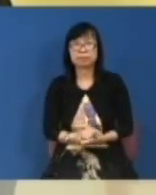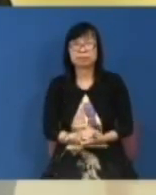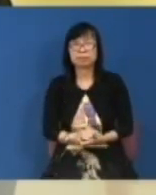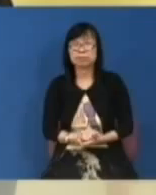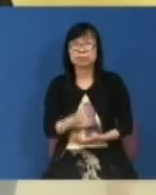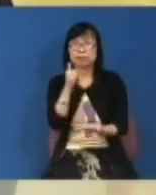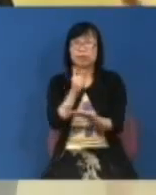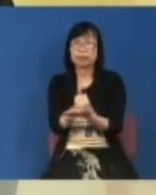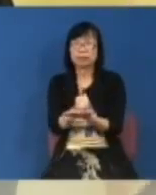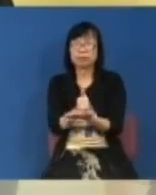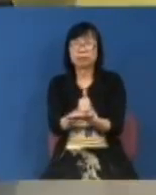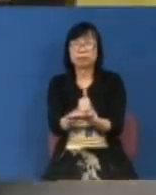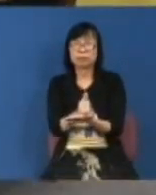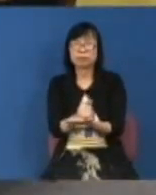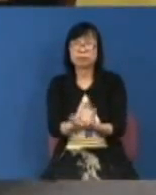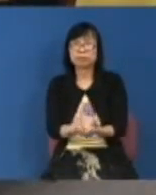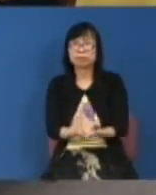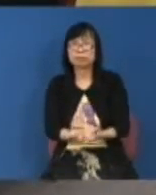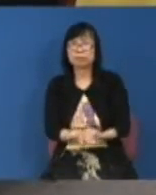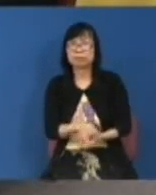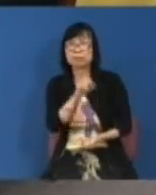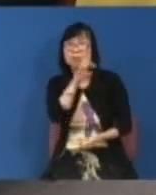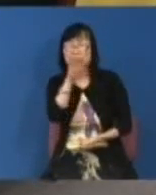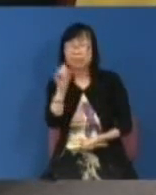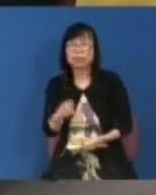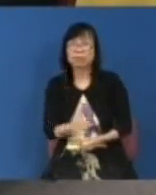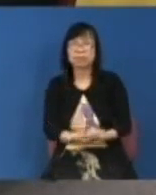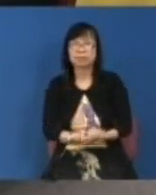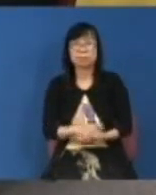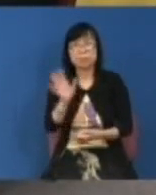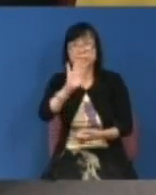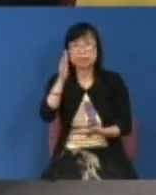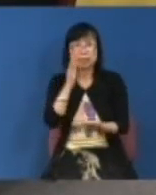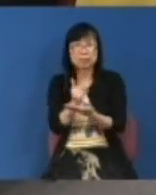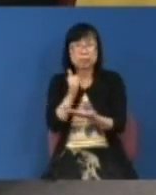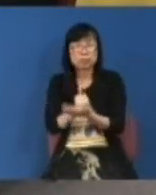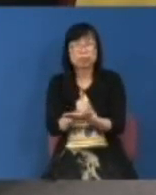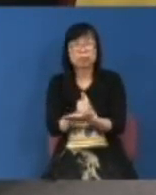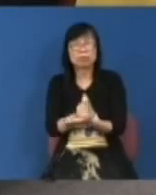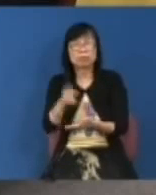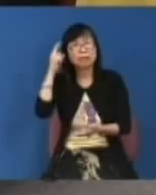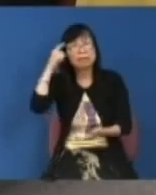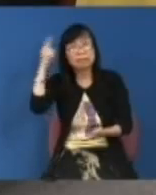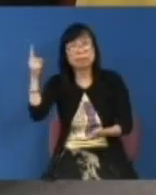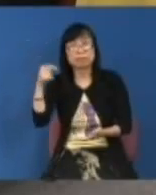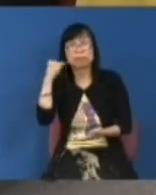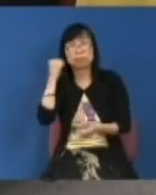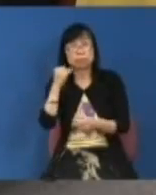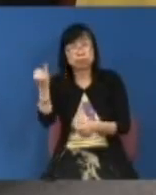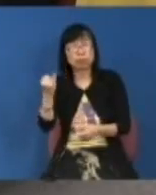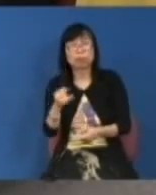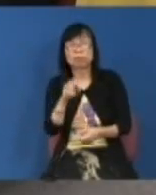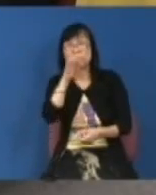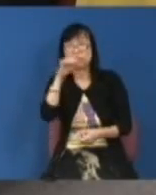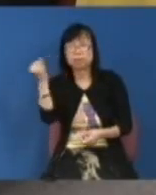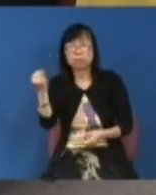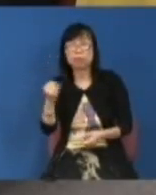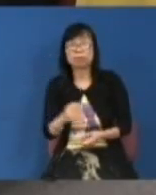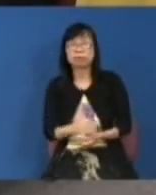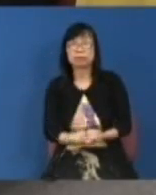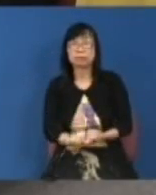想到讲几句， 不是因为一定坐在这里才会理性，是错的。是 不是？我觉得是这